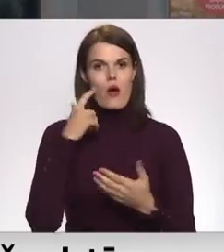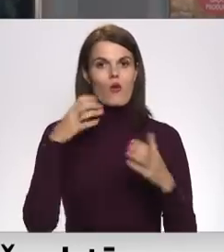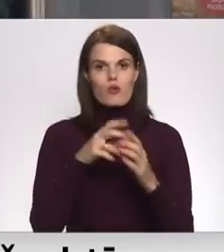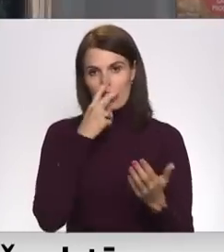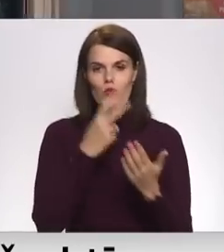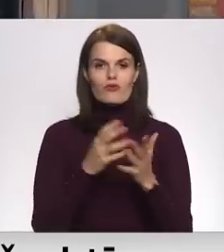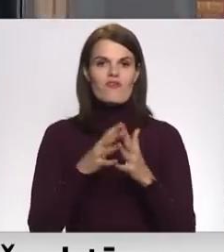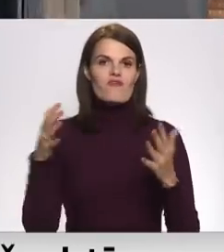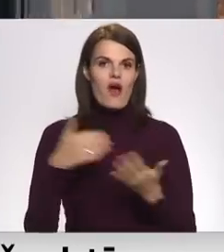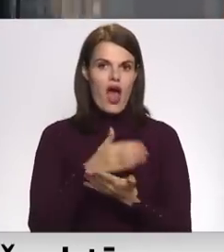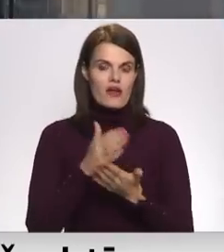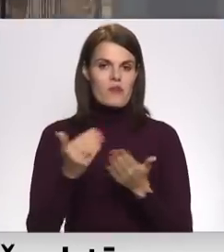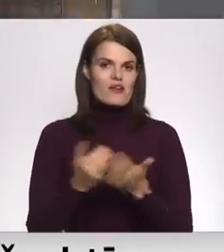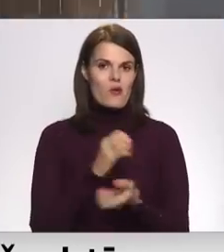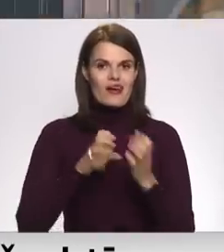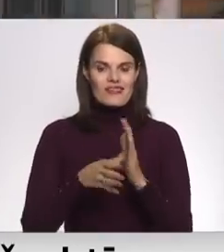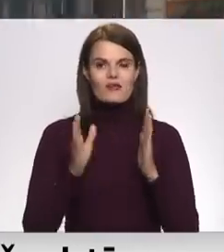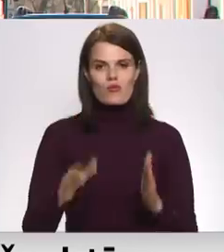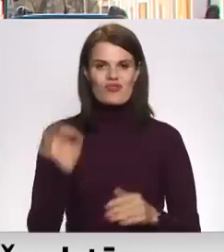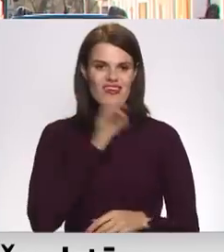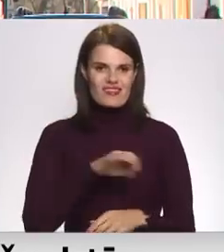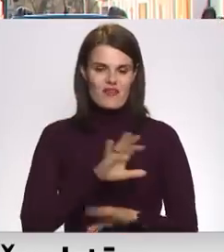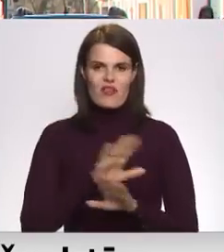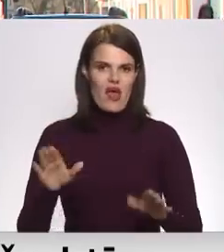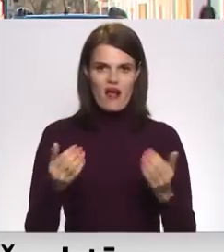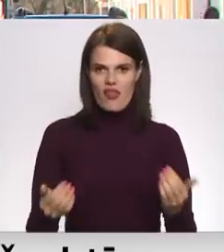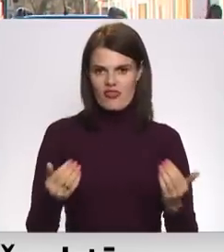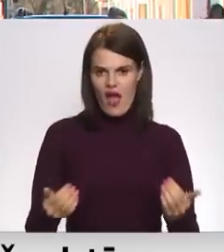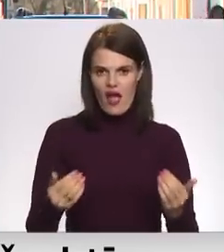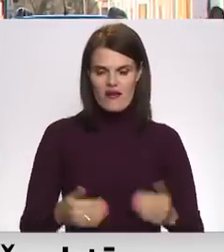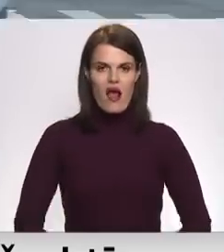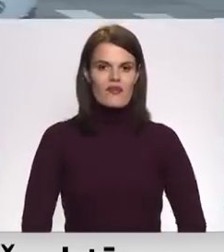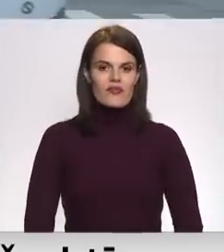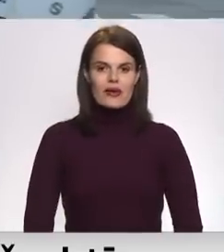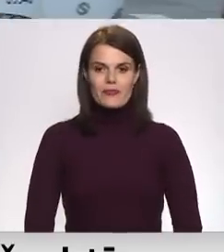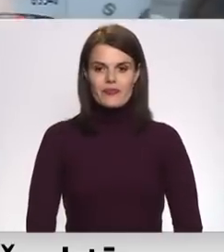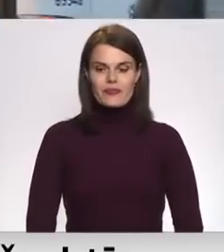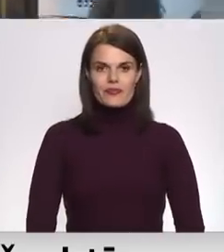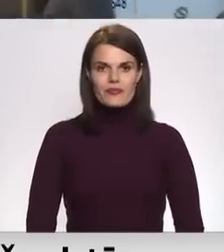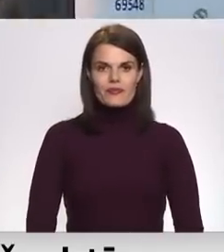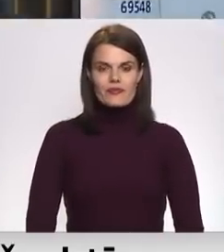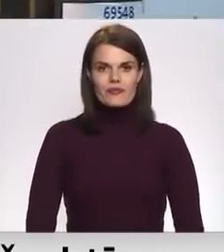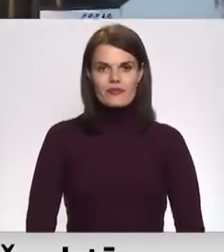vairākumam jaunā sistēma būs izdevīgāka par pašreizējo. Dāvids Frenefelds, Ivor Žepickis, Latvijas televīzija.